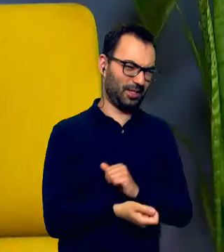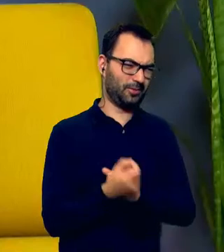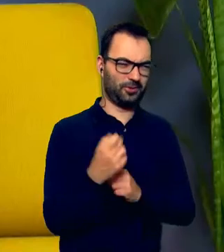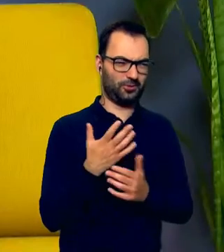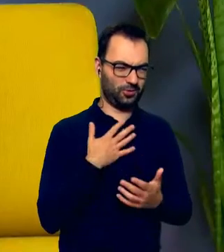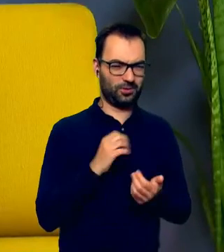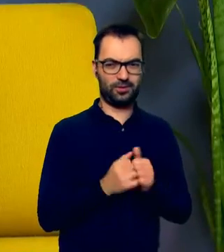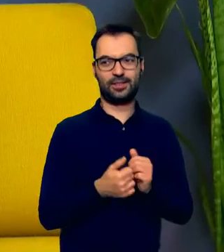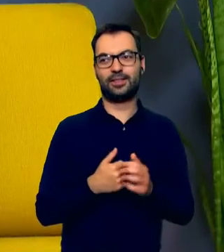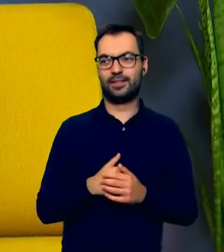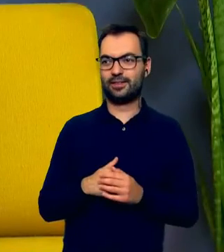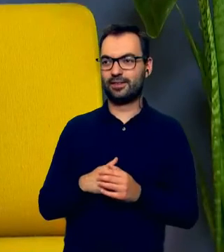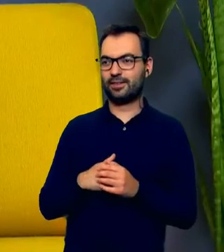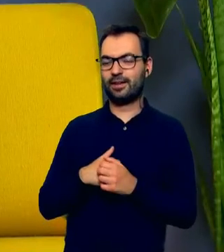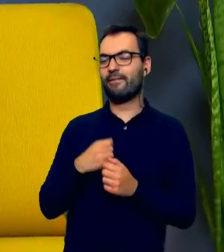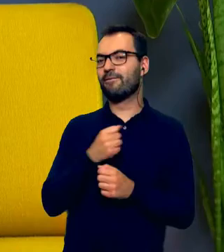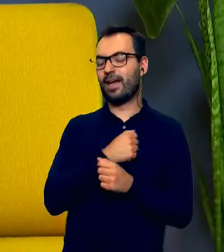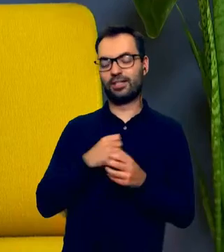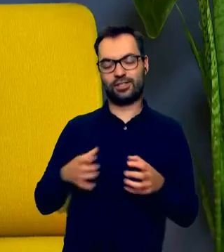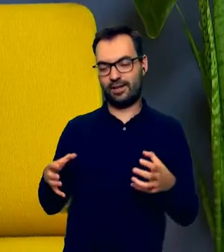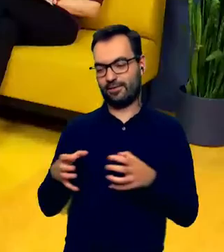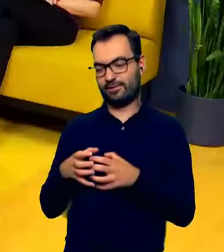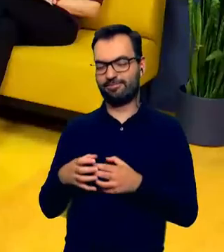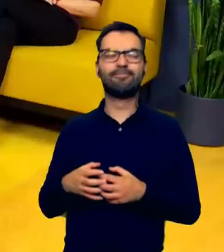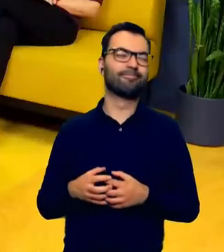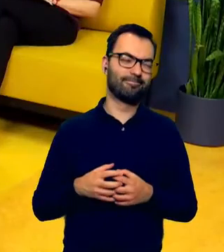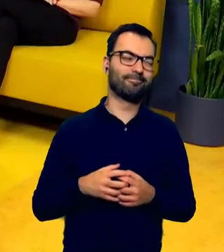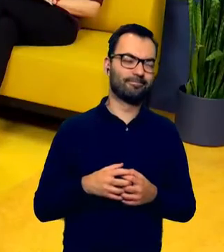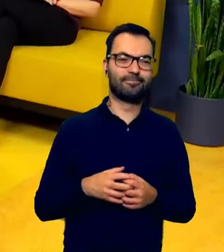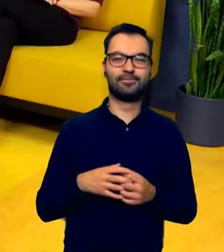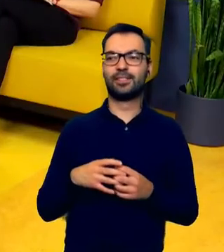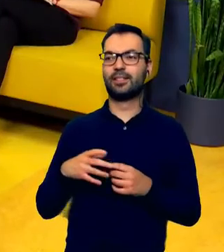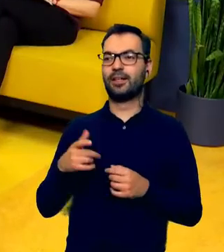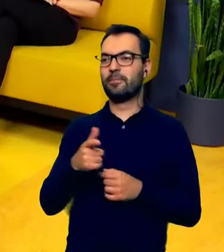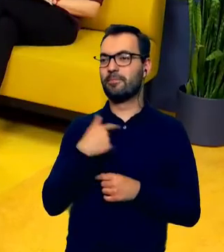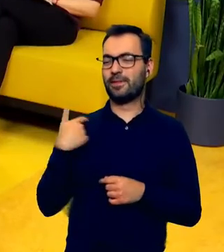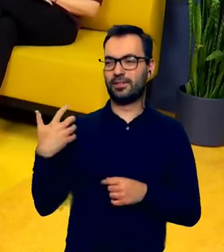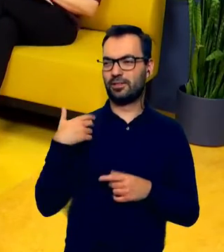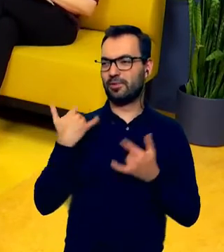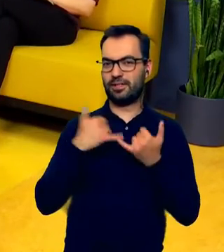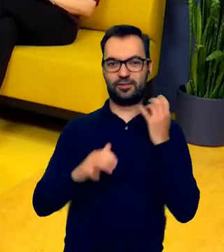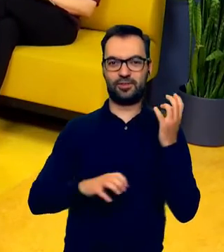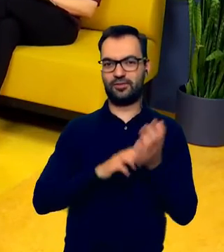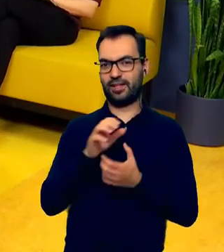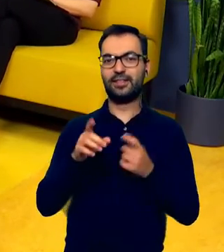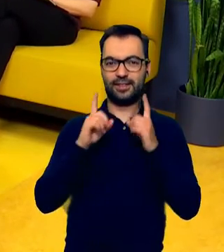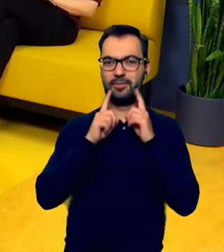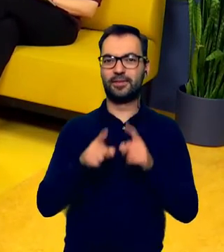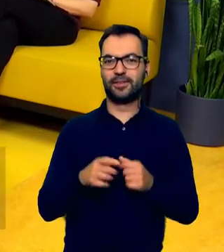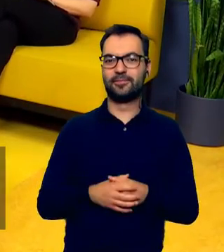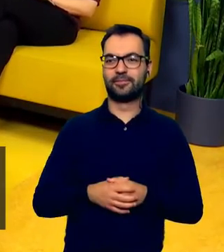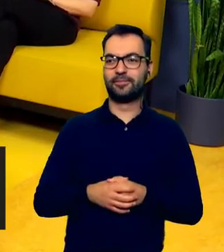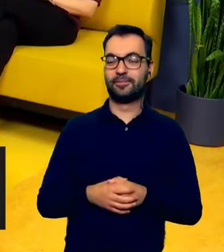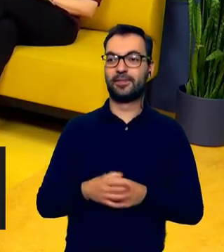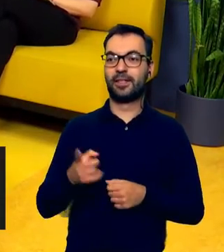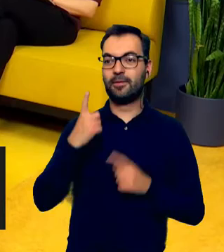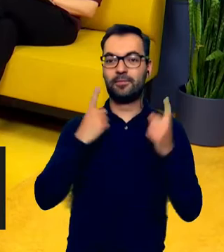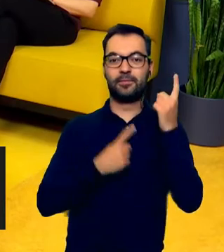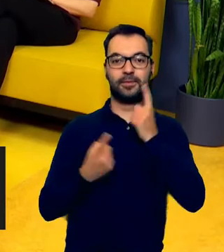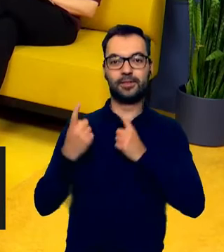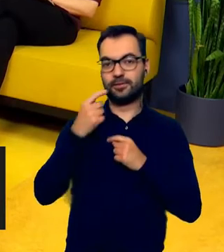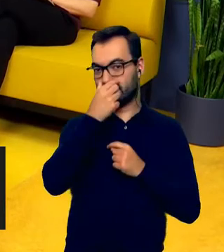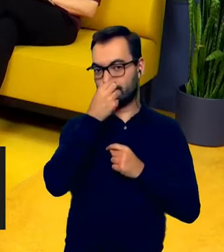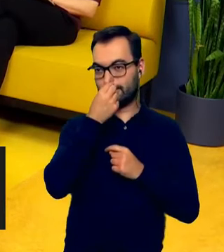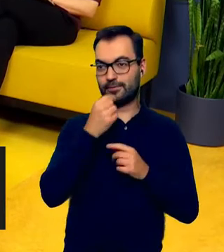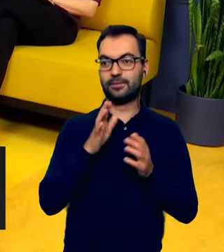Bo rzeczywiście... Co, ty, bańka Warszawa, tak? Tak? No. Tak, ja myślę, że my żyjemy w ogóle w innym świecie, znaczy naprawdę. Myślimy też o tym,